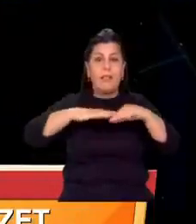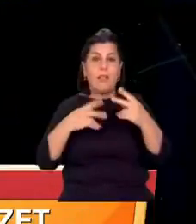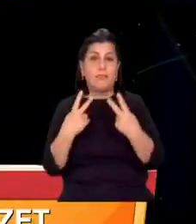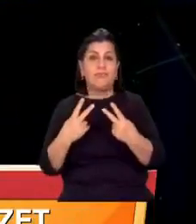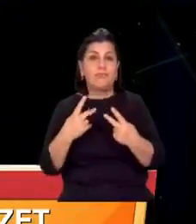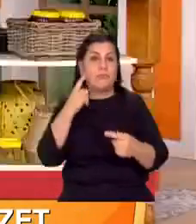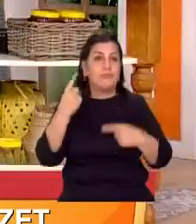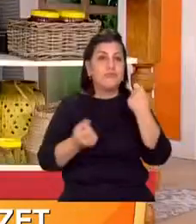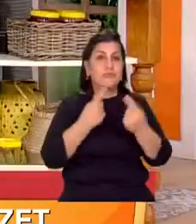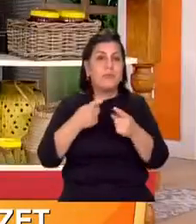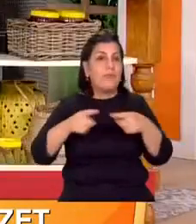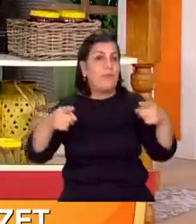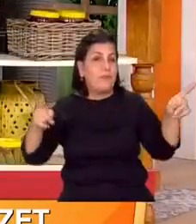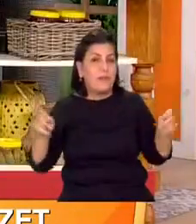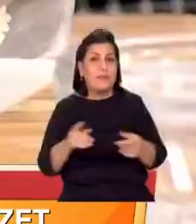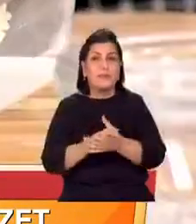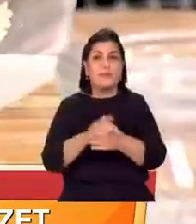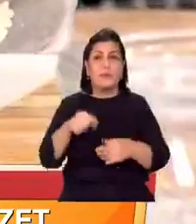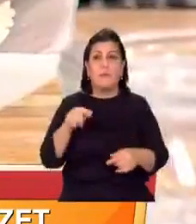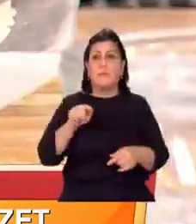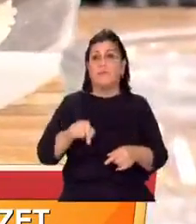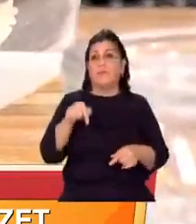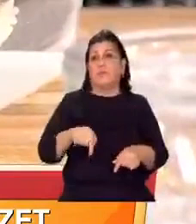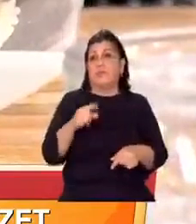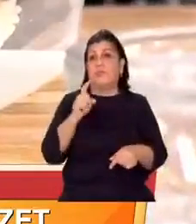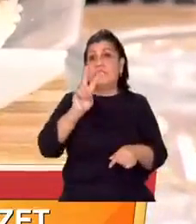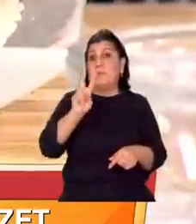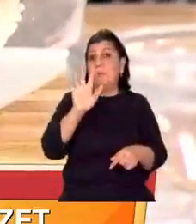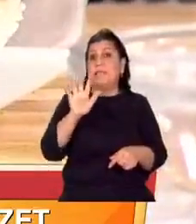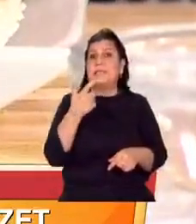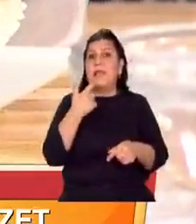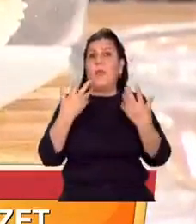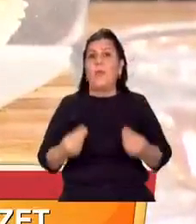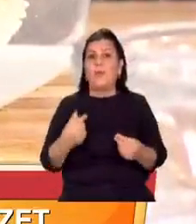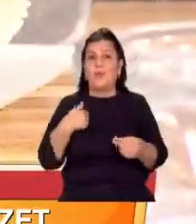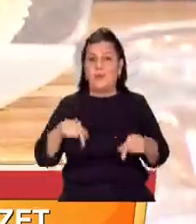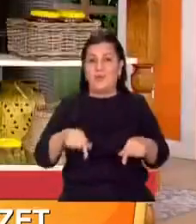oturuyor ya şöyle söyleyeyim ben bu Sn 25 Sn 25